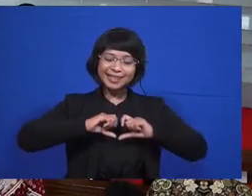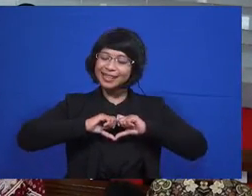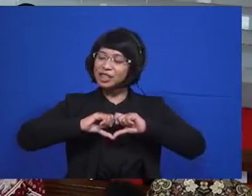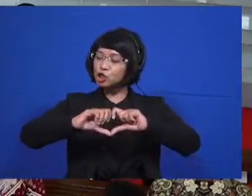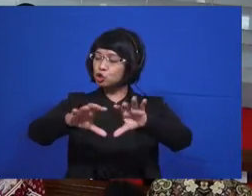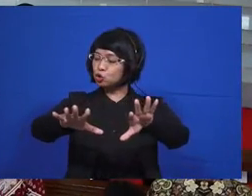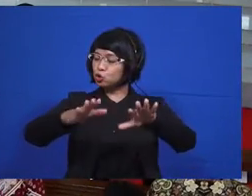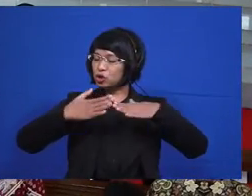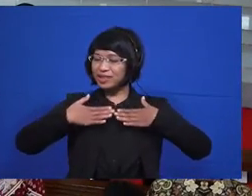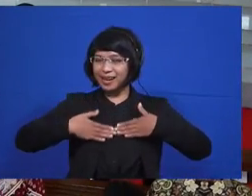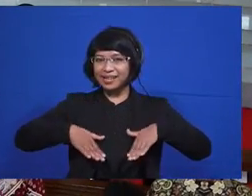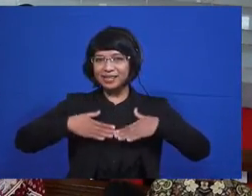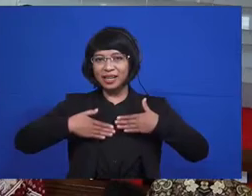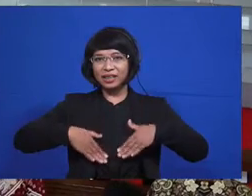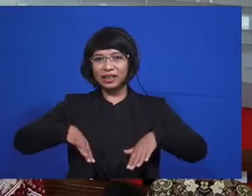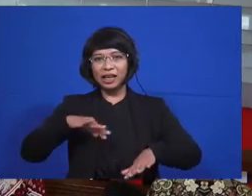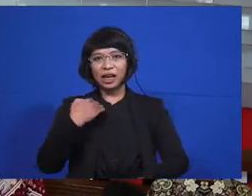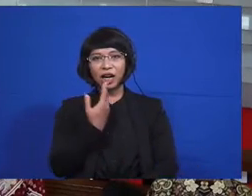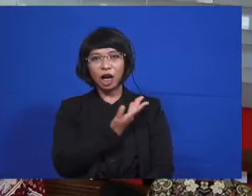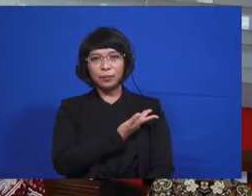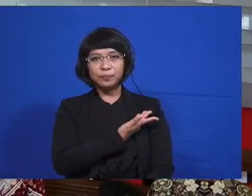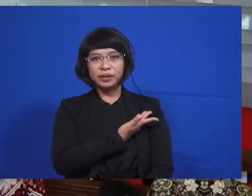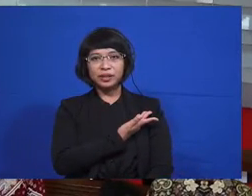Kristus, kasihanilah kami.